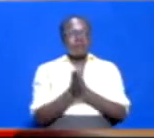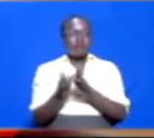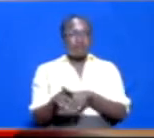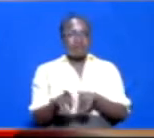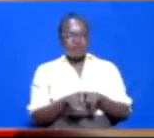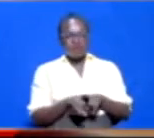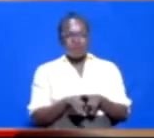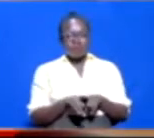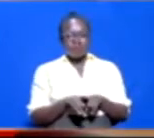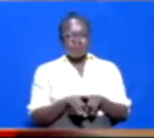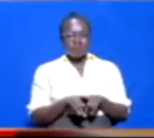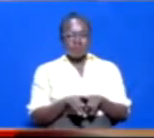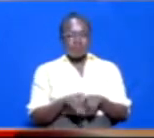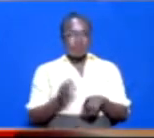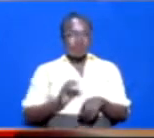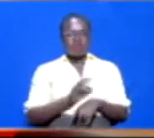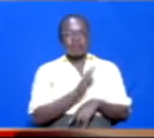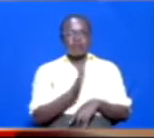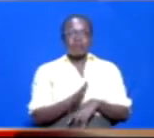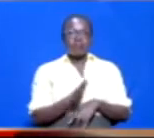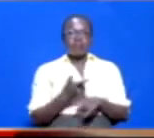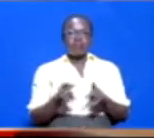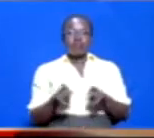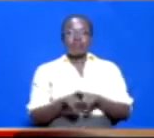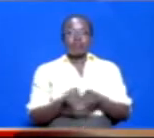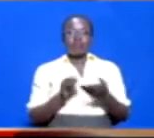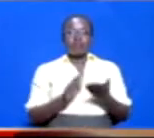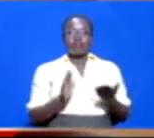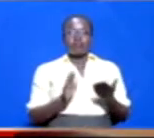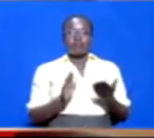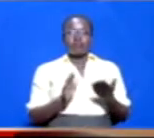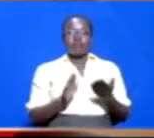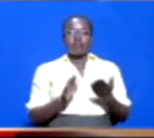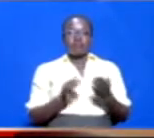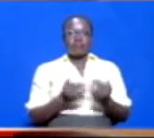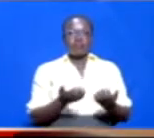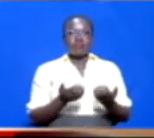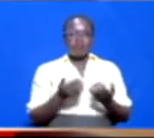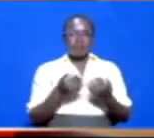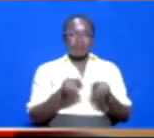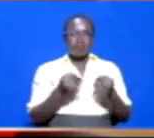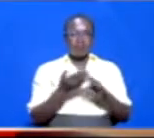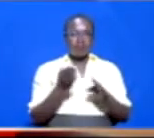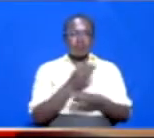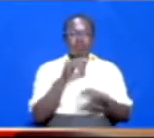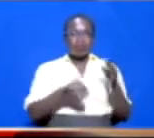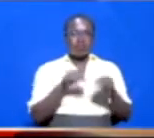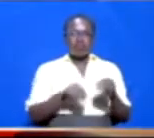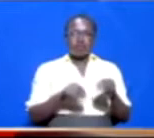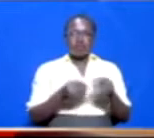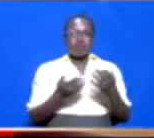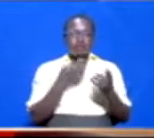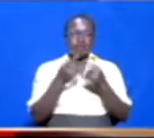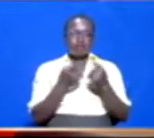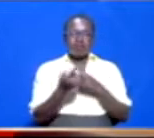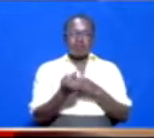na kuleta makamishna, lakini bado kuna mengi ambayo yanastahili kutekelezwa kabla ya ule uchaguzi. Na ningependa pengine tuzungumze kidogo kuhusiana